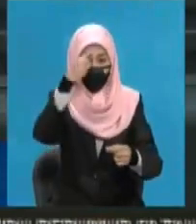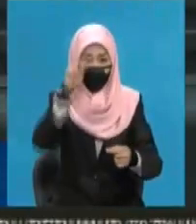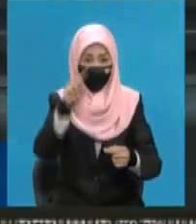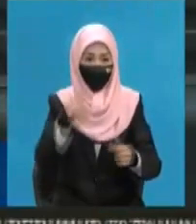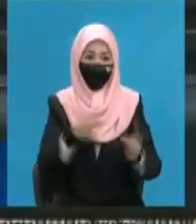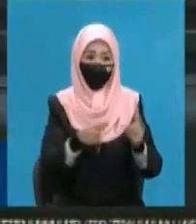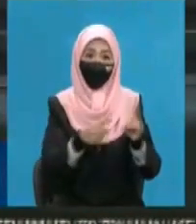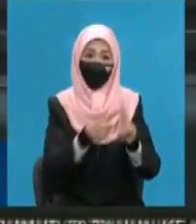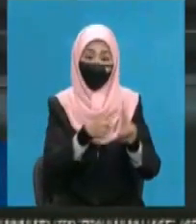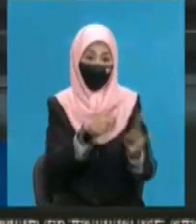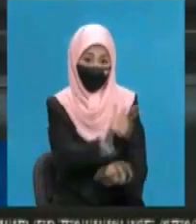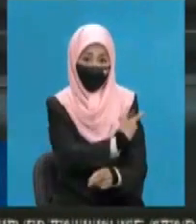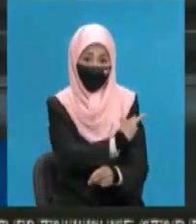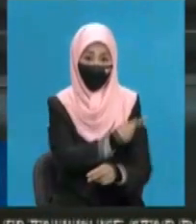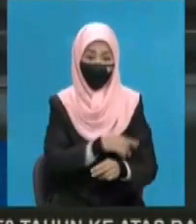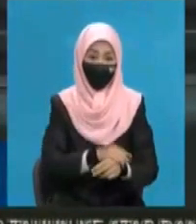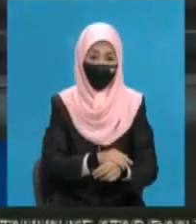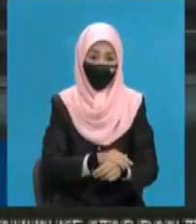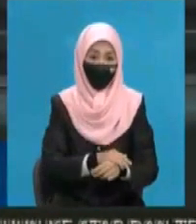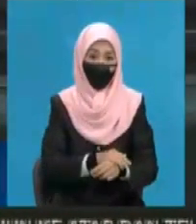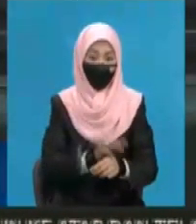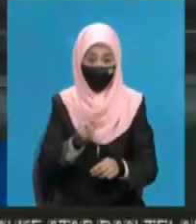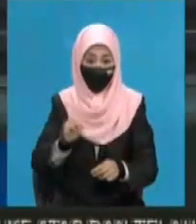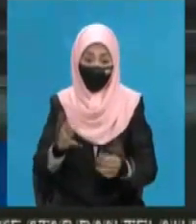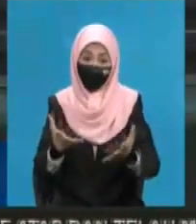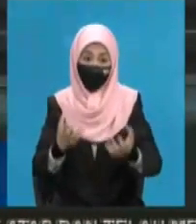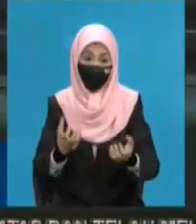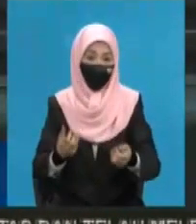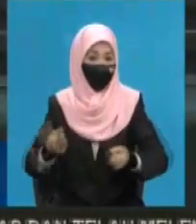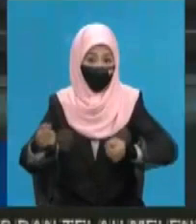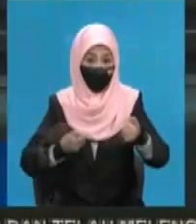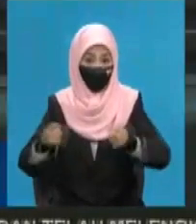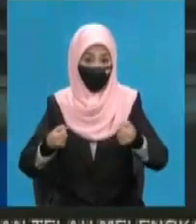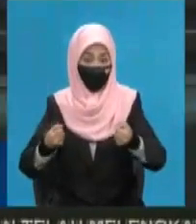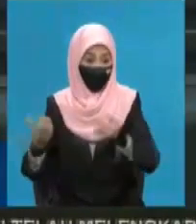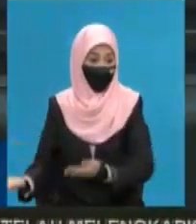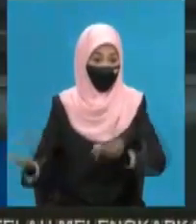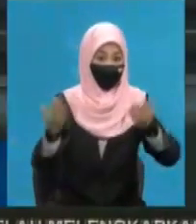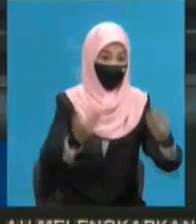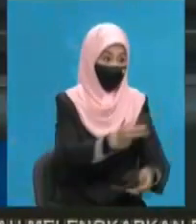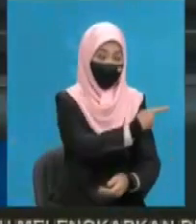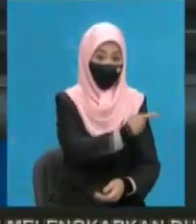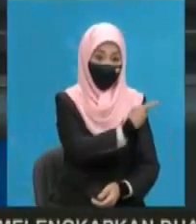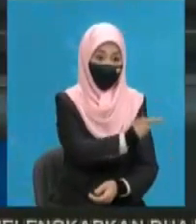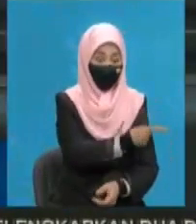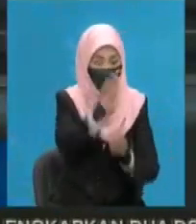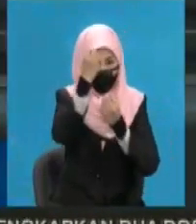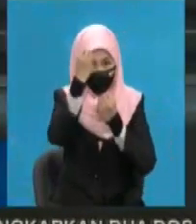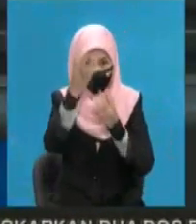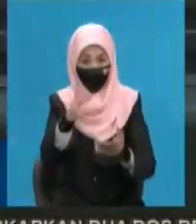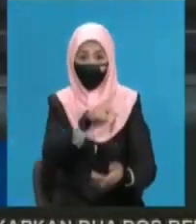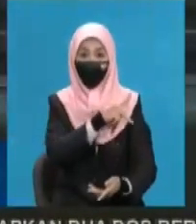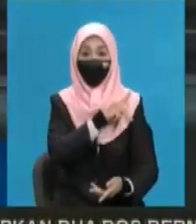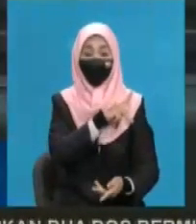suntikan tos kedua bagi mereka yang memerlukan bantuan kendaraan untuk dibawa ke klinik mereka boleh memaklumkan kepada